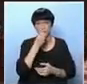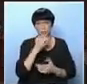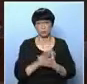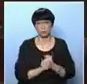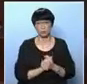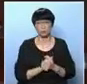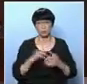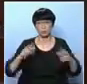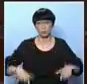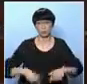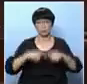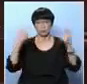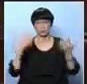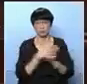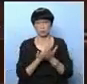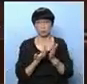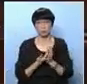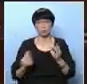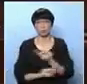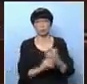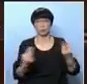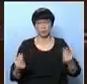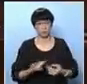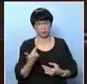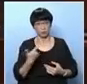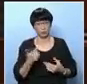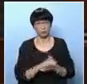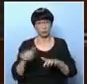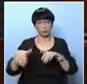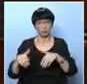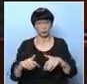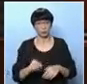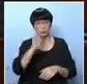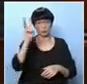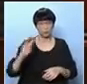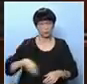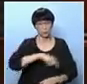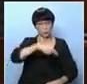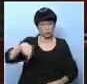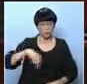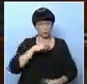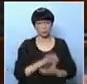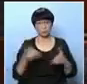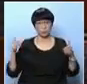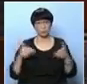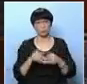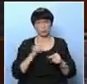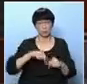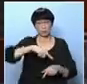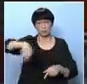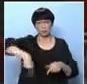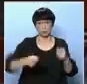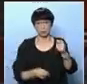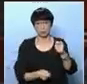靚？啲薄扶林啊，嗰邊嗰啲仲係綠野仙蹤，仲係有郊野公園，有水塘，最集中嘅中環銅鑼灣